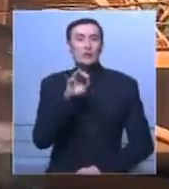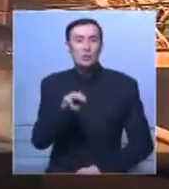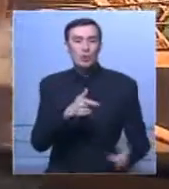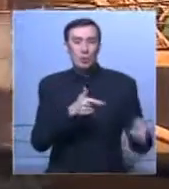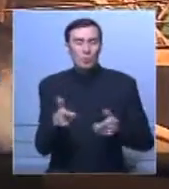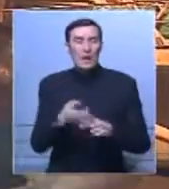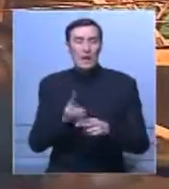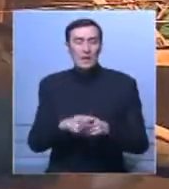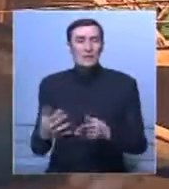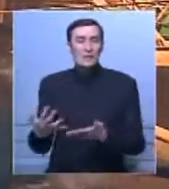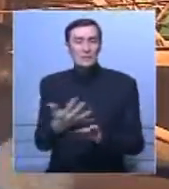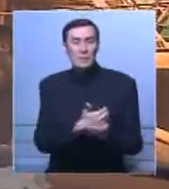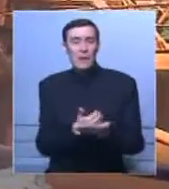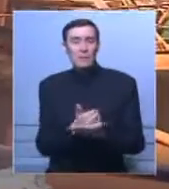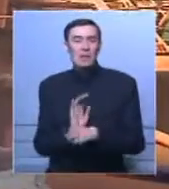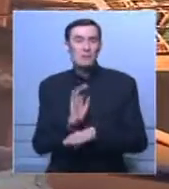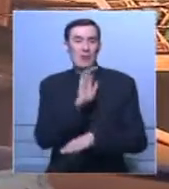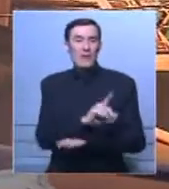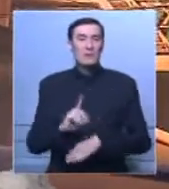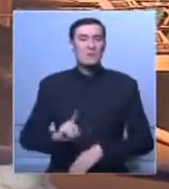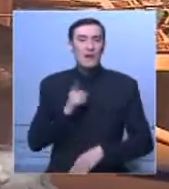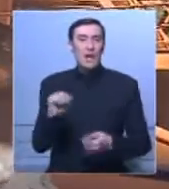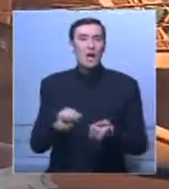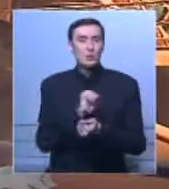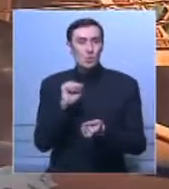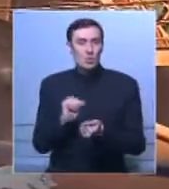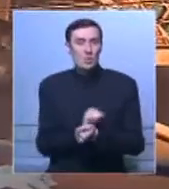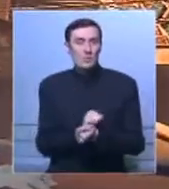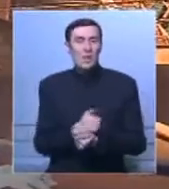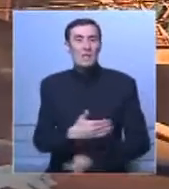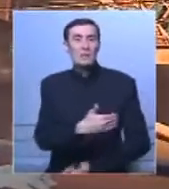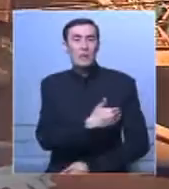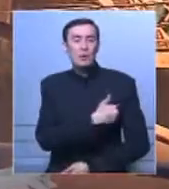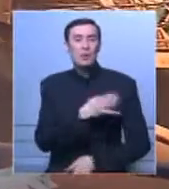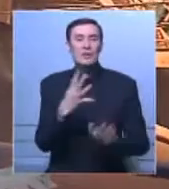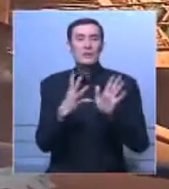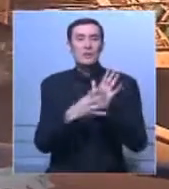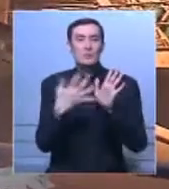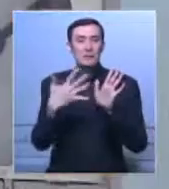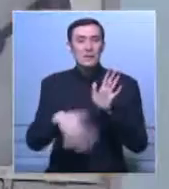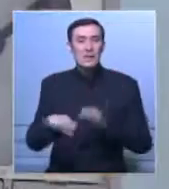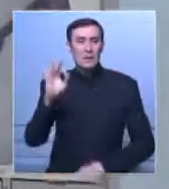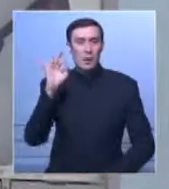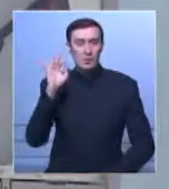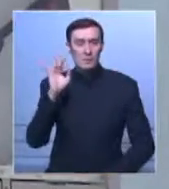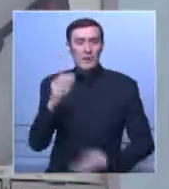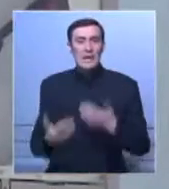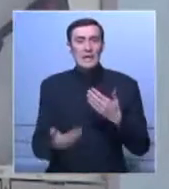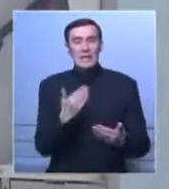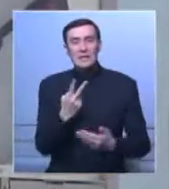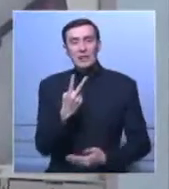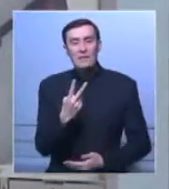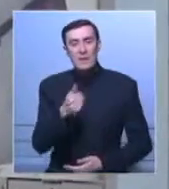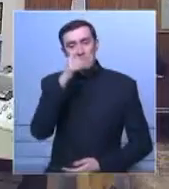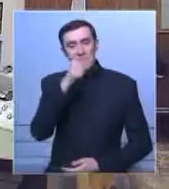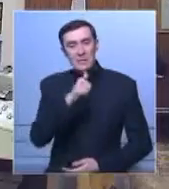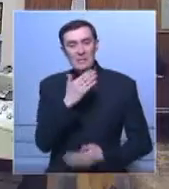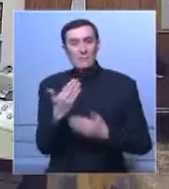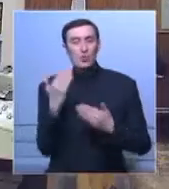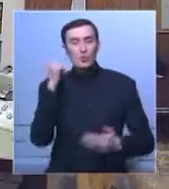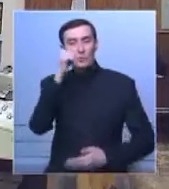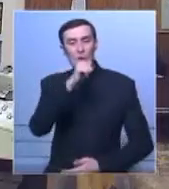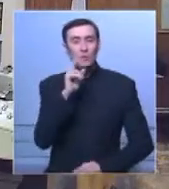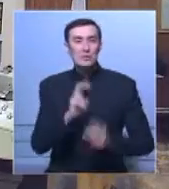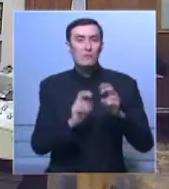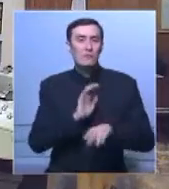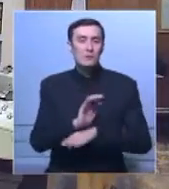этого полученный азот отправляется в цех осушки при температуре 950 градусов. Если за два первых месяца в прошлом году